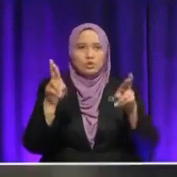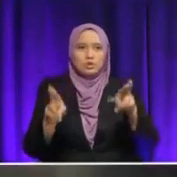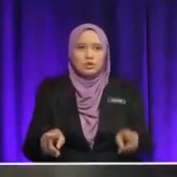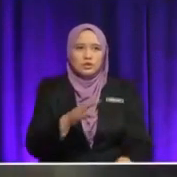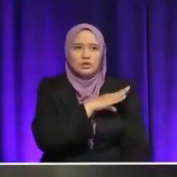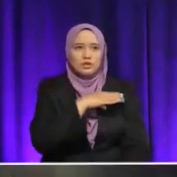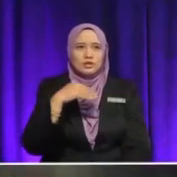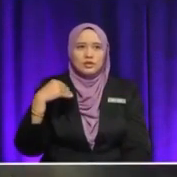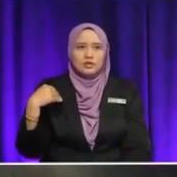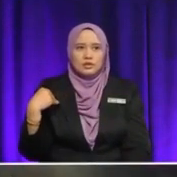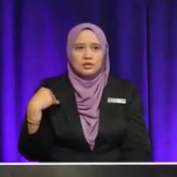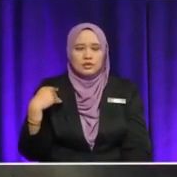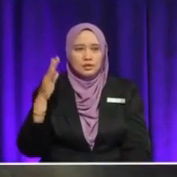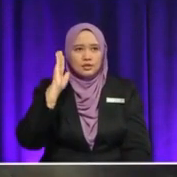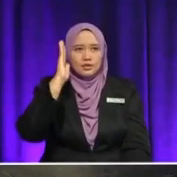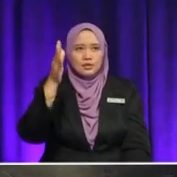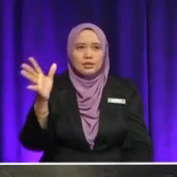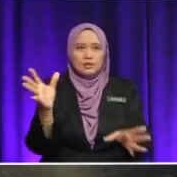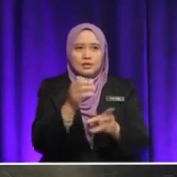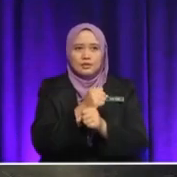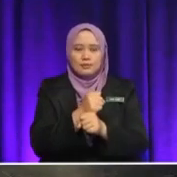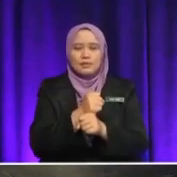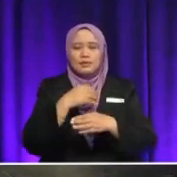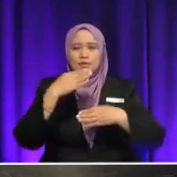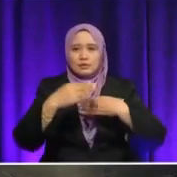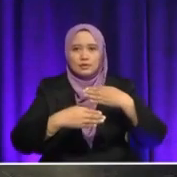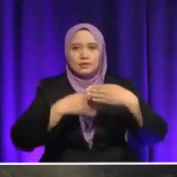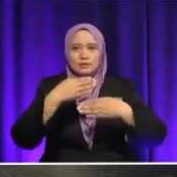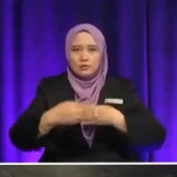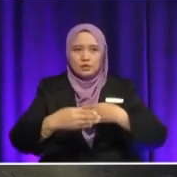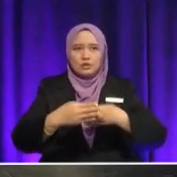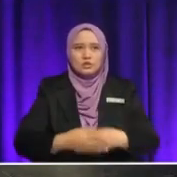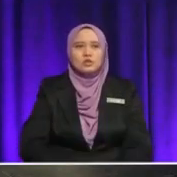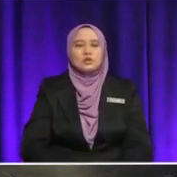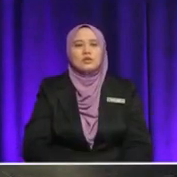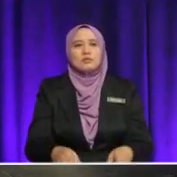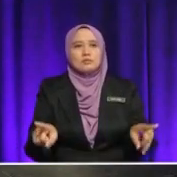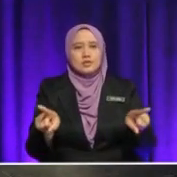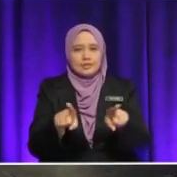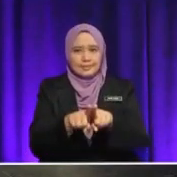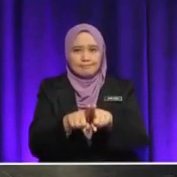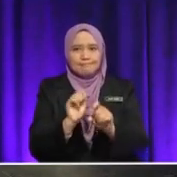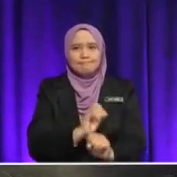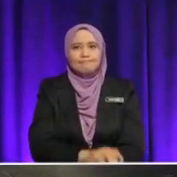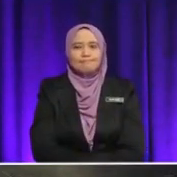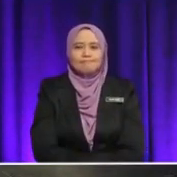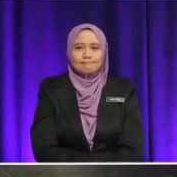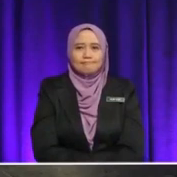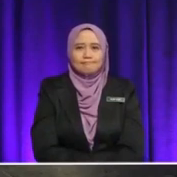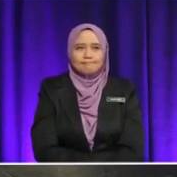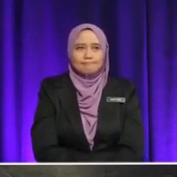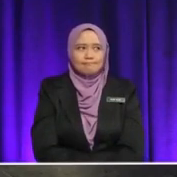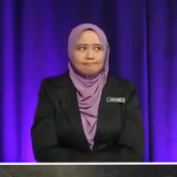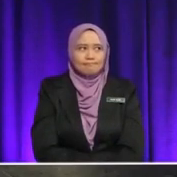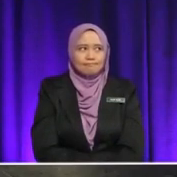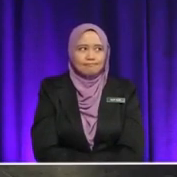termasuk berjaya pembelajar kita padahal ini Giant khusus membawa pengajaran kepada betul Terima kasih dengan